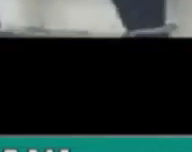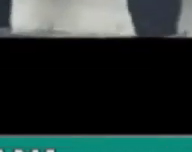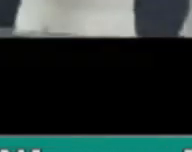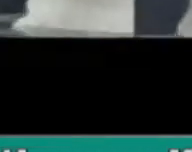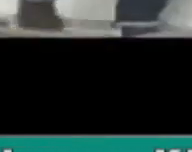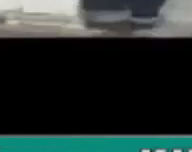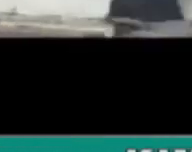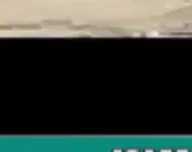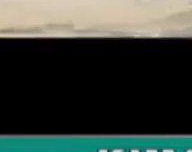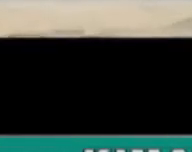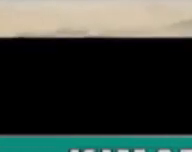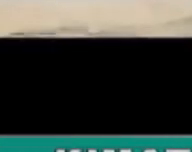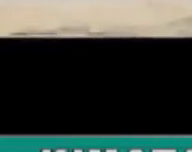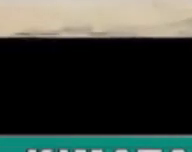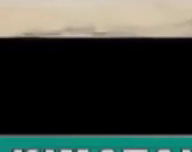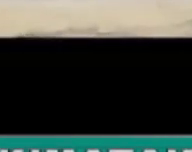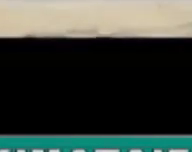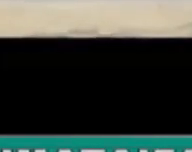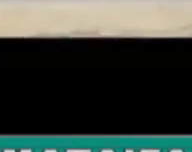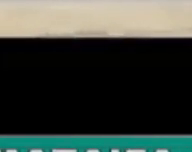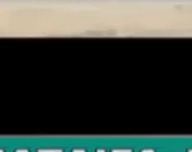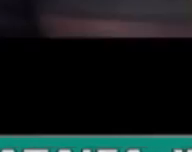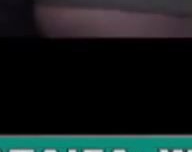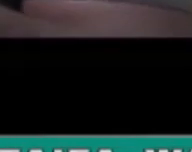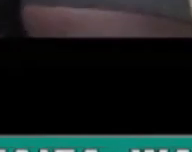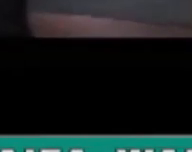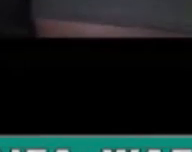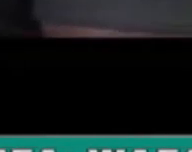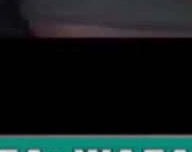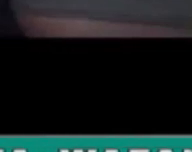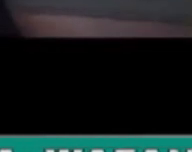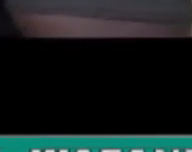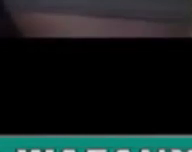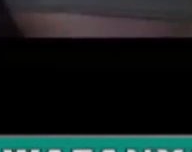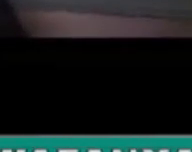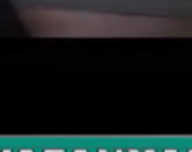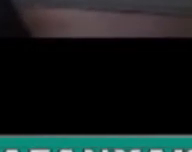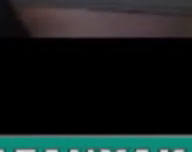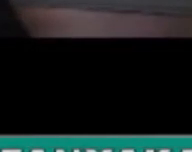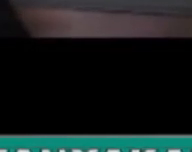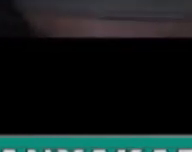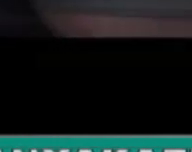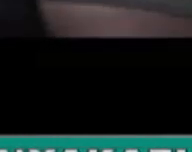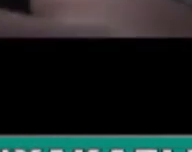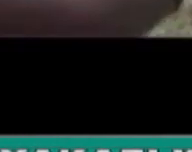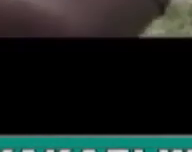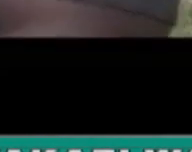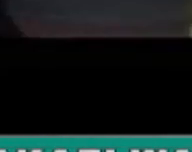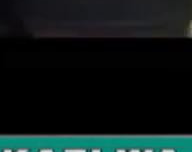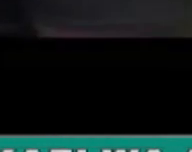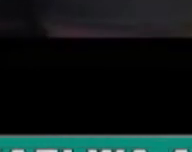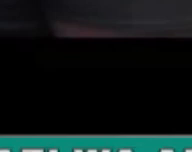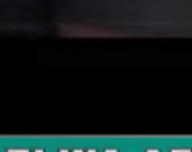hiyo, kwani uhai wa mtu ni muhimu kuliko kitu chochote. Kini baada ya muda ndo tunaona watu wako hapa kushafahamu. Kwa hiyo na sisi